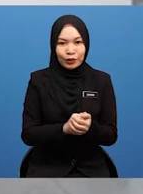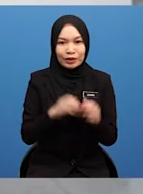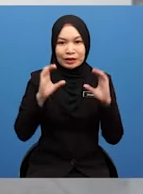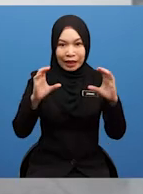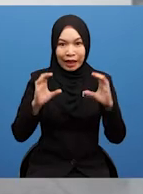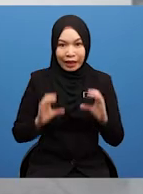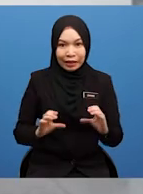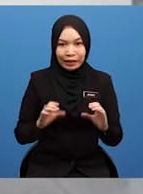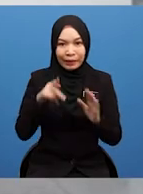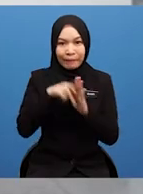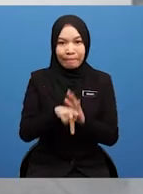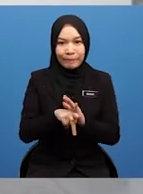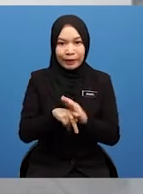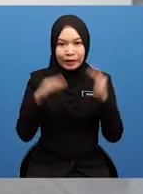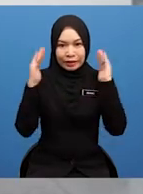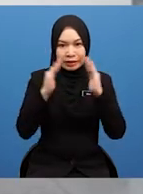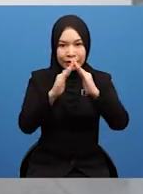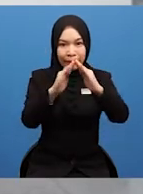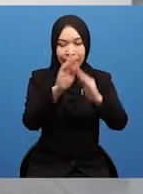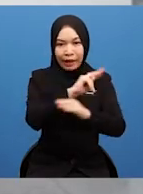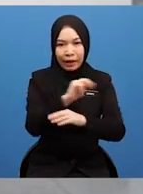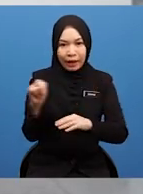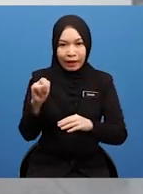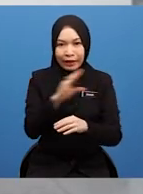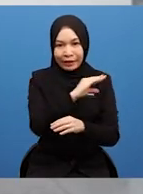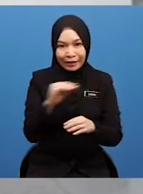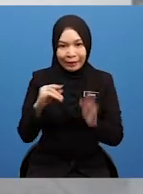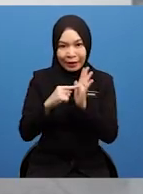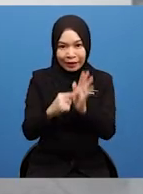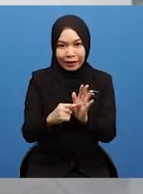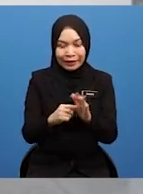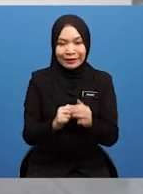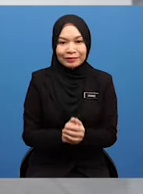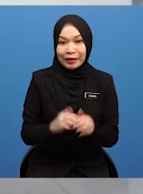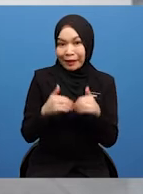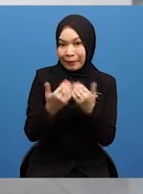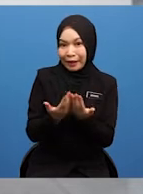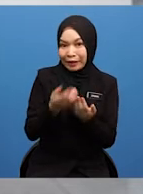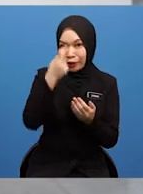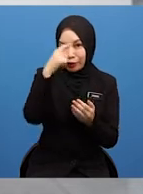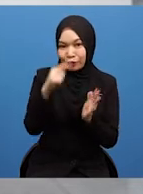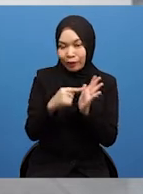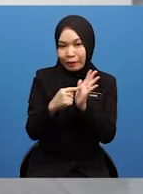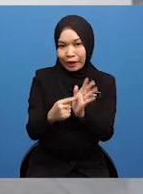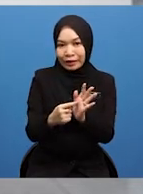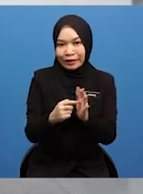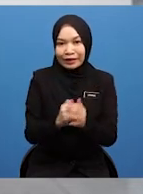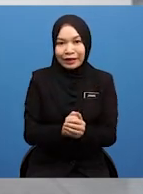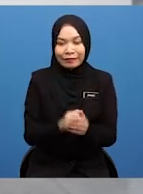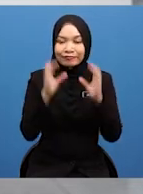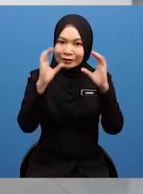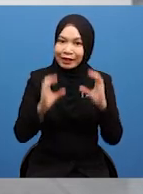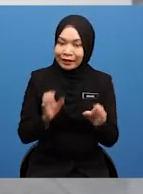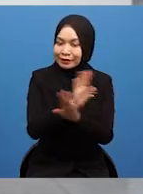macam mana dengan gaya Pameran untuk perekaan dan pengkaryaan ini tidak sama kejedot Iya